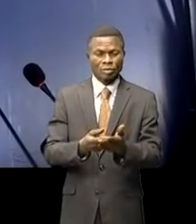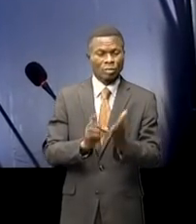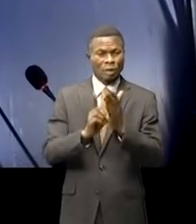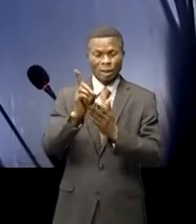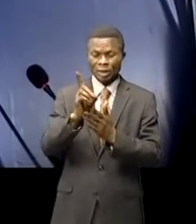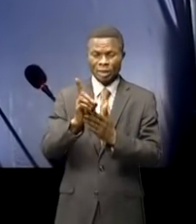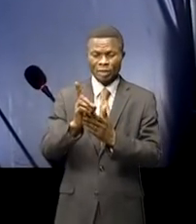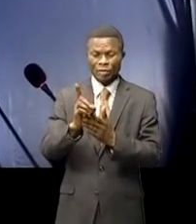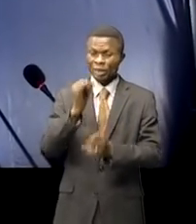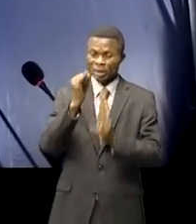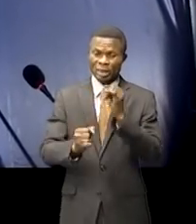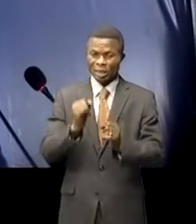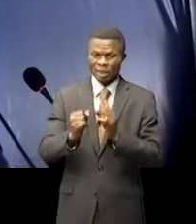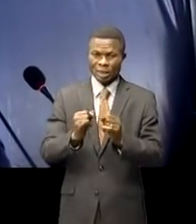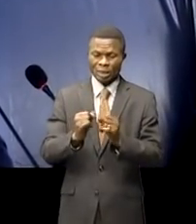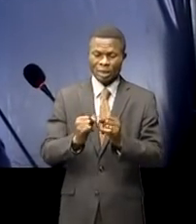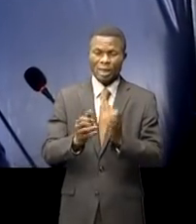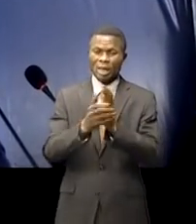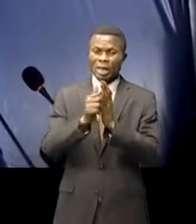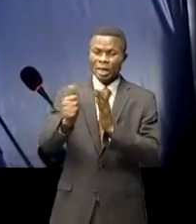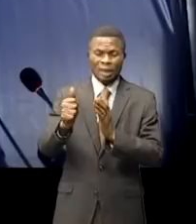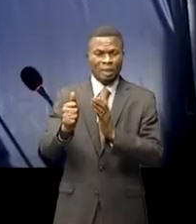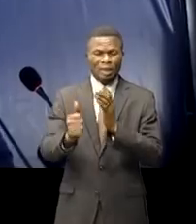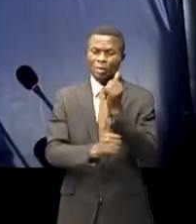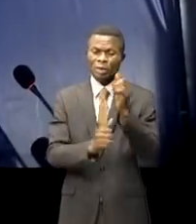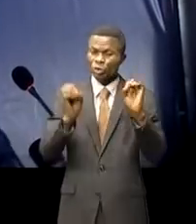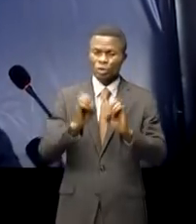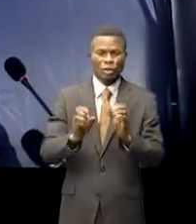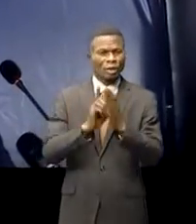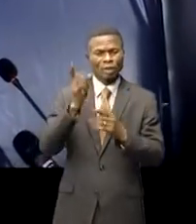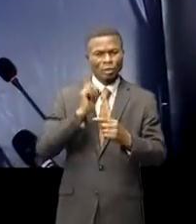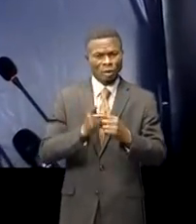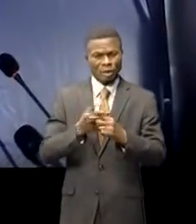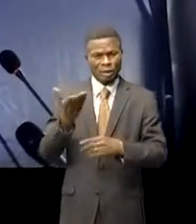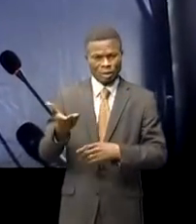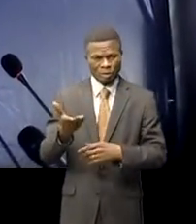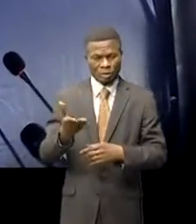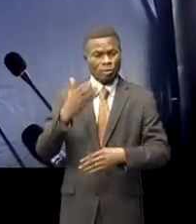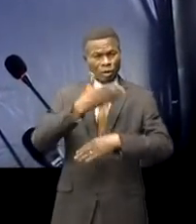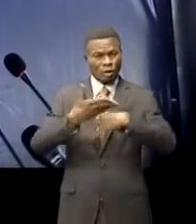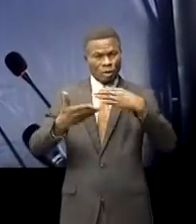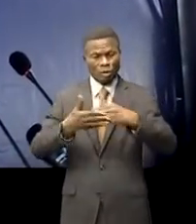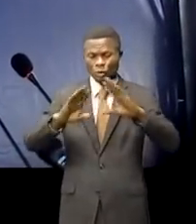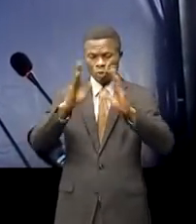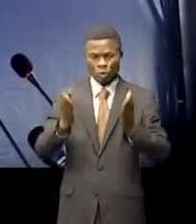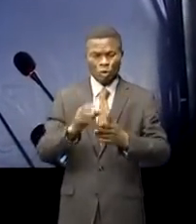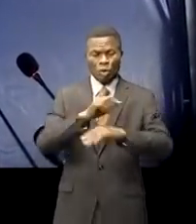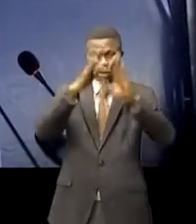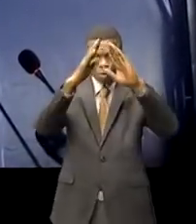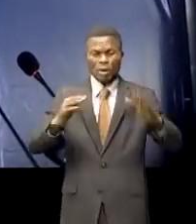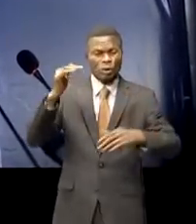sans la dimension humaine on aura beau construire toutes les infrastructures qu'on